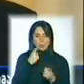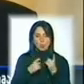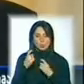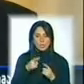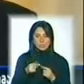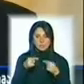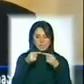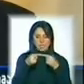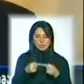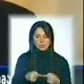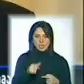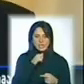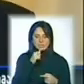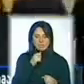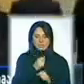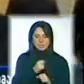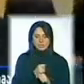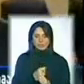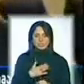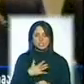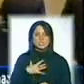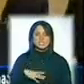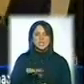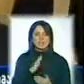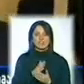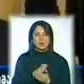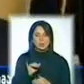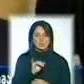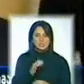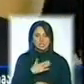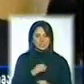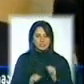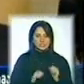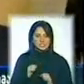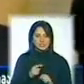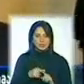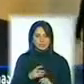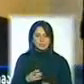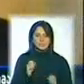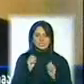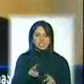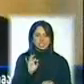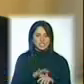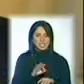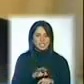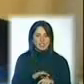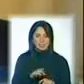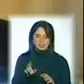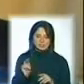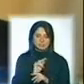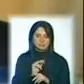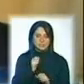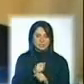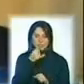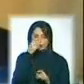მონაცემების დაზუსტებული ექსპერტიზა გავაკეთოთ. საქართველო არის ქვეყანა, სადაც ჩვენ ვცდილობთ ამ ძალზე საშიში დაავადების ელიმინაცია